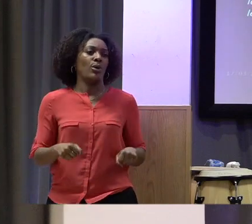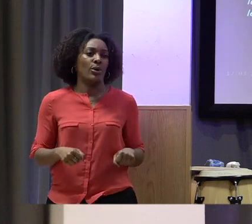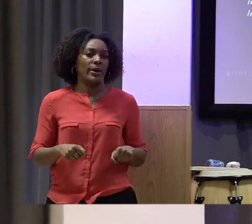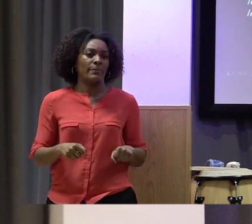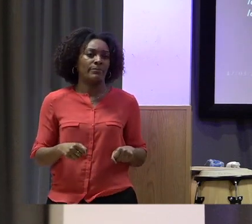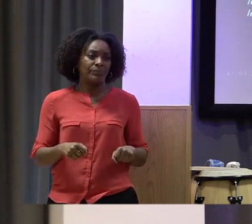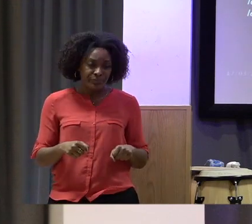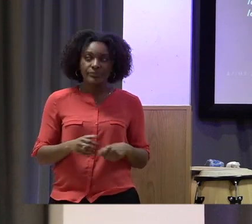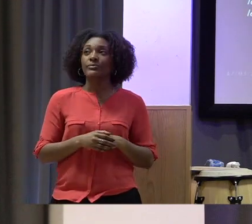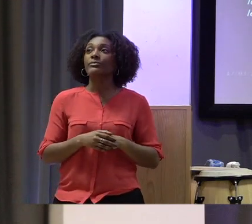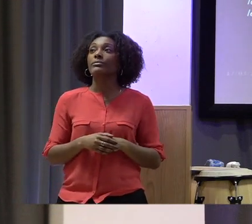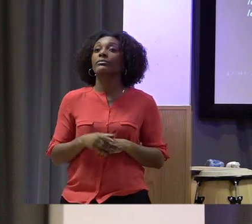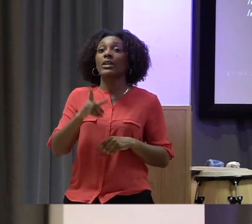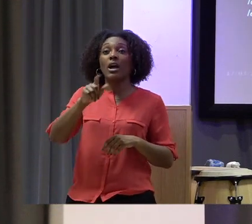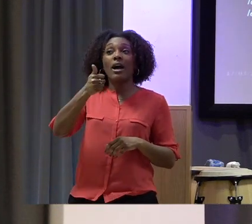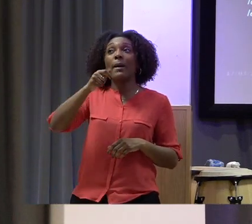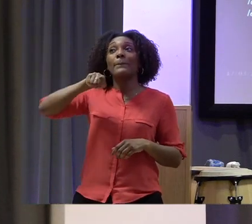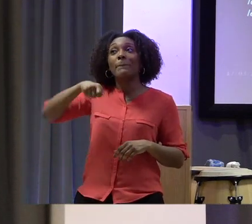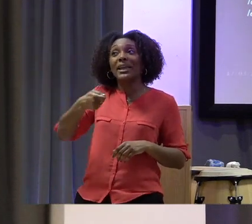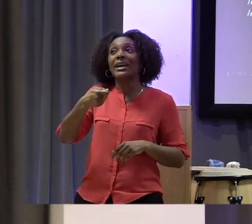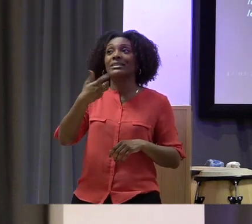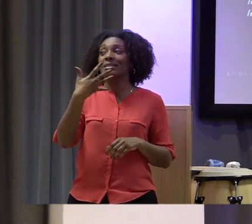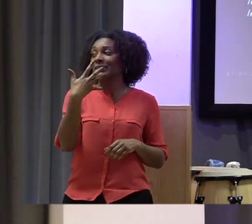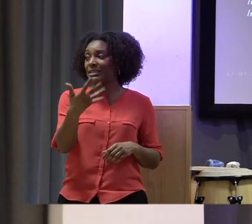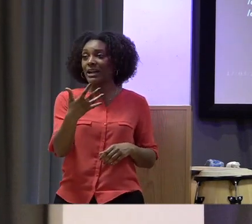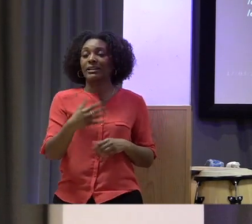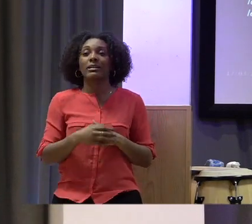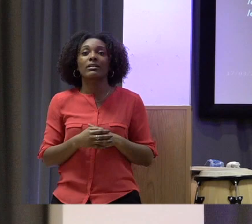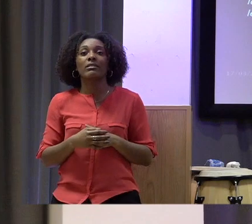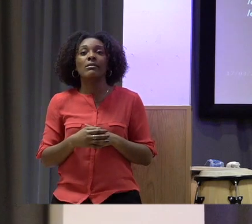Pierre, 1 Pierre 5, il est écrit « Soyez sobres,